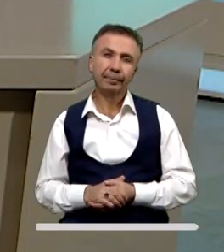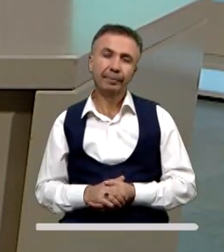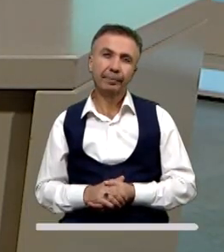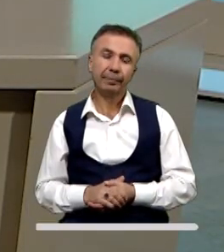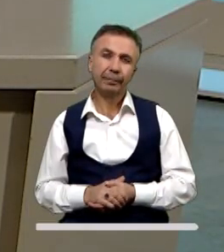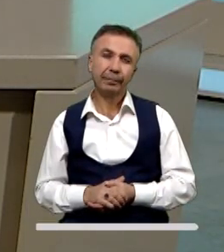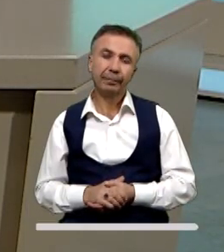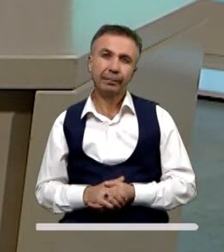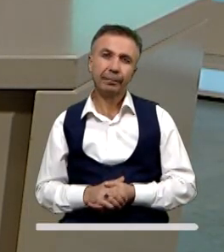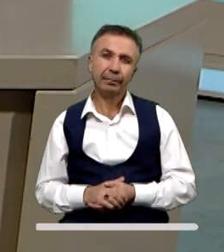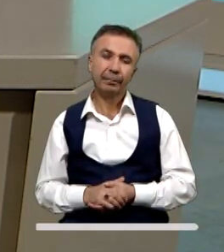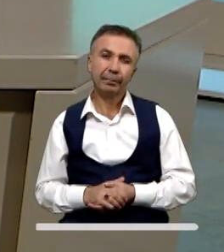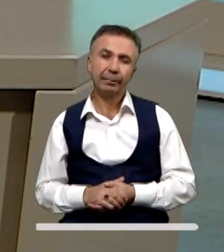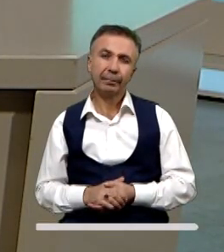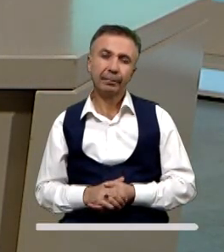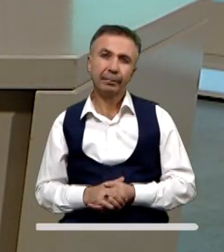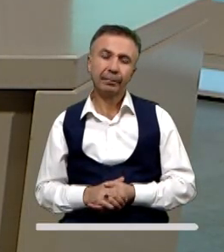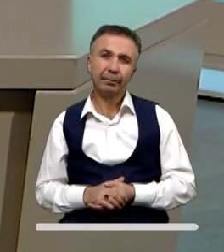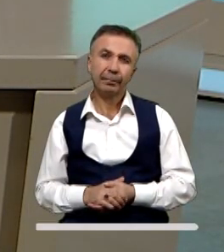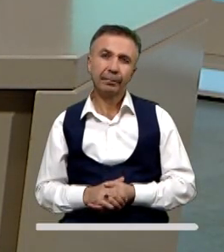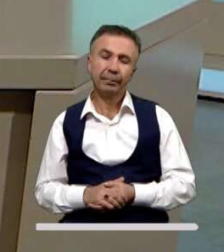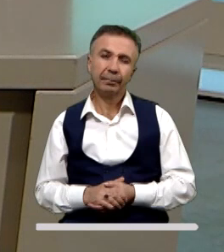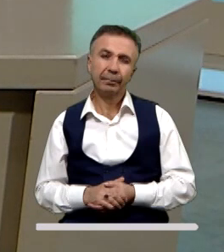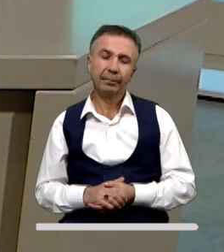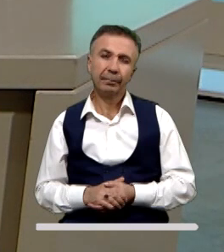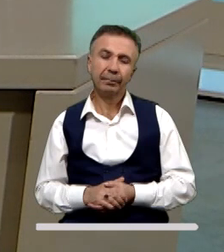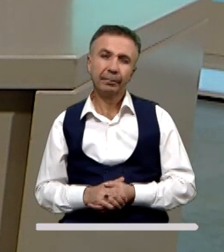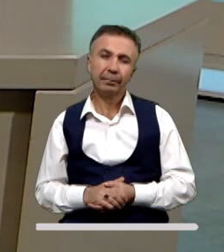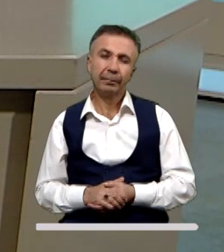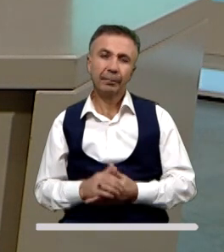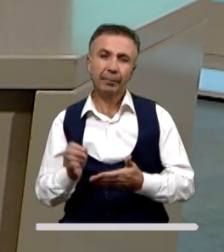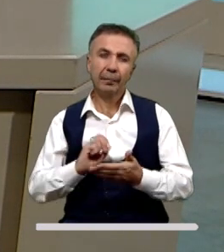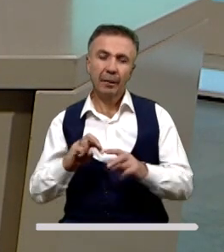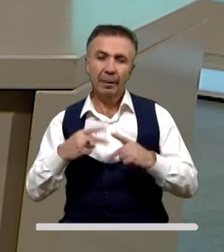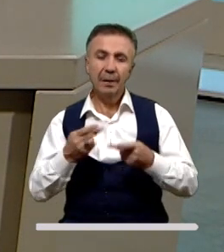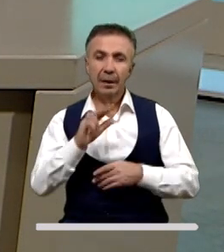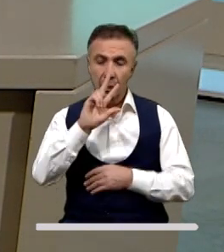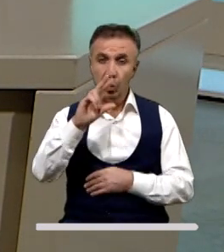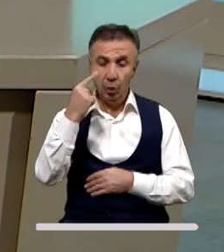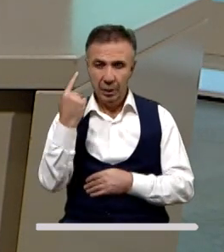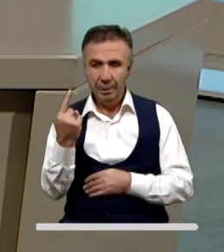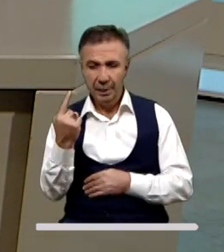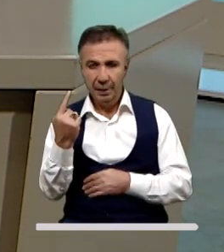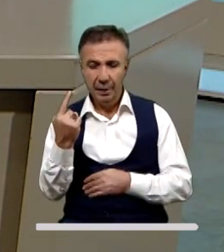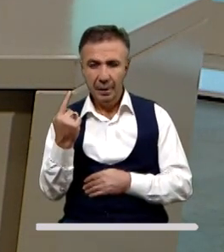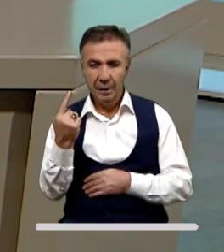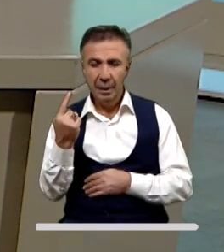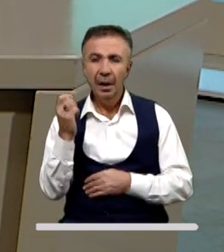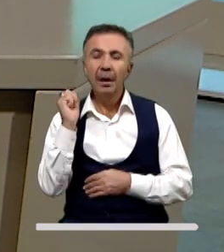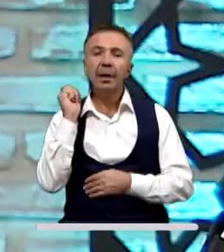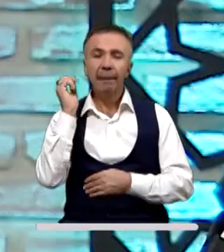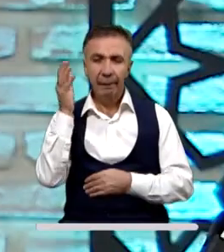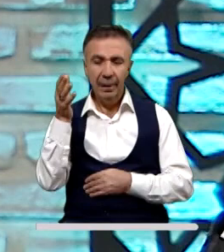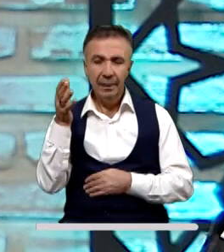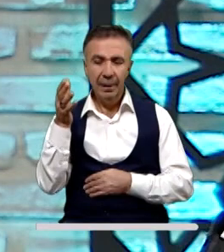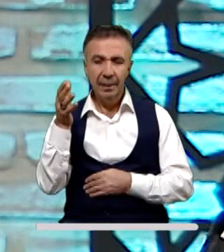cevapla alakalı önemli bir bilgi verecek bize Yok, hocam. doğru. Vasiyetin üçte birini eğer geçiyorsa belki bu